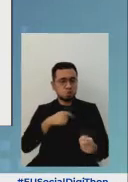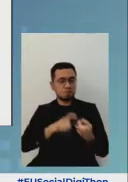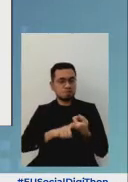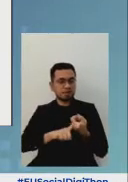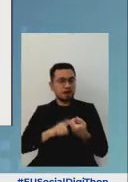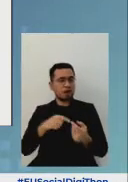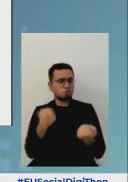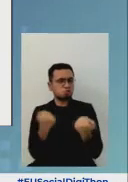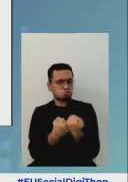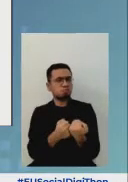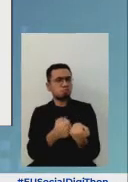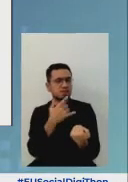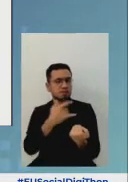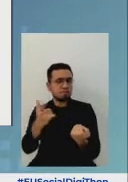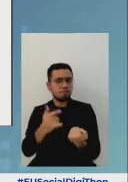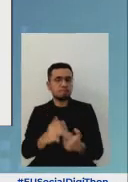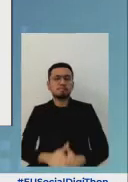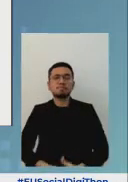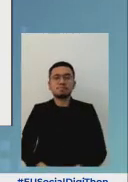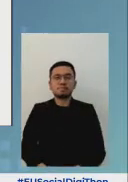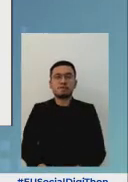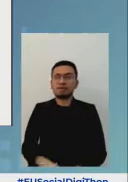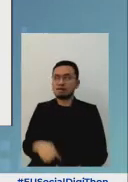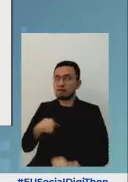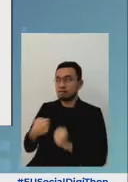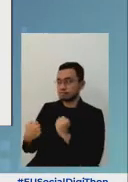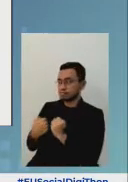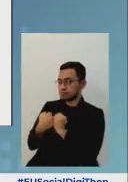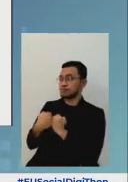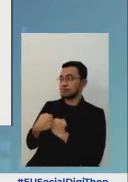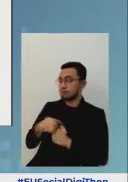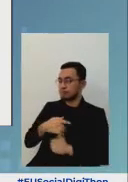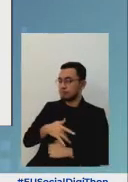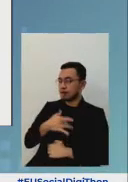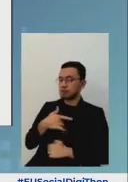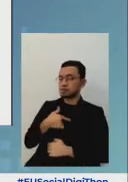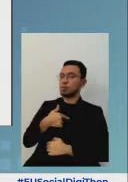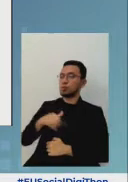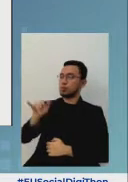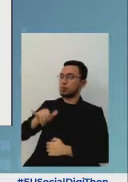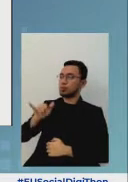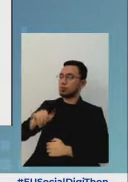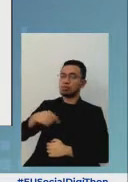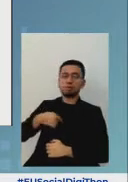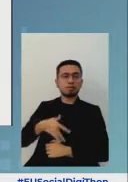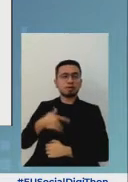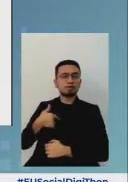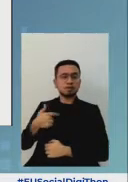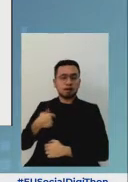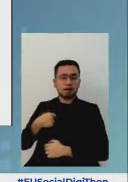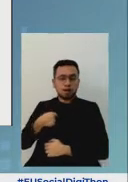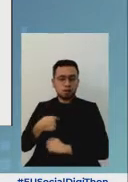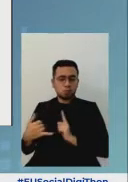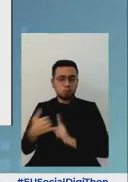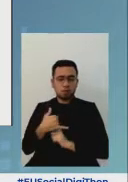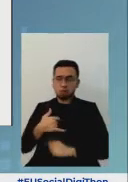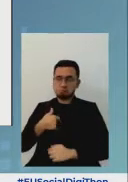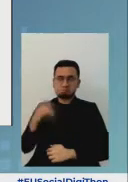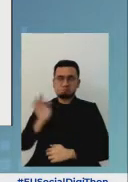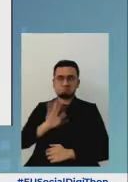bela kamu. Itu sudah cukup teman-teman untuk membuat dia tahu bahwa dia tidak layak dibully.